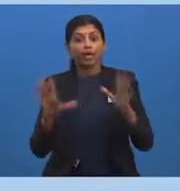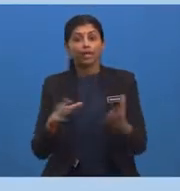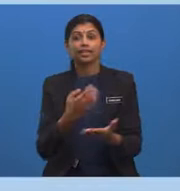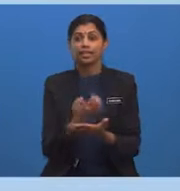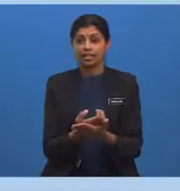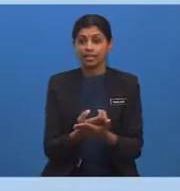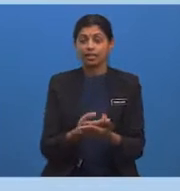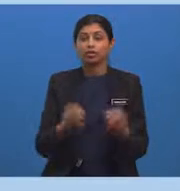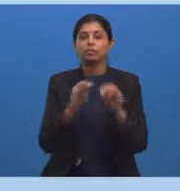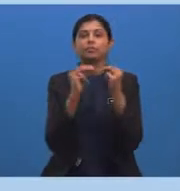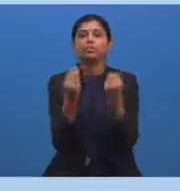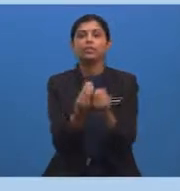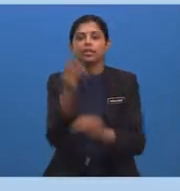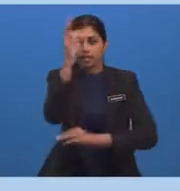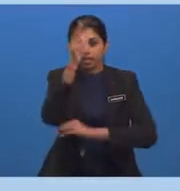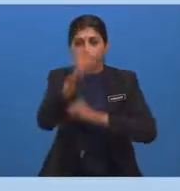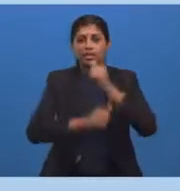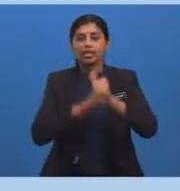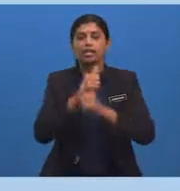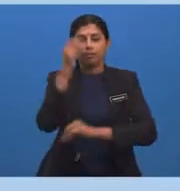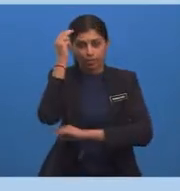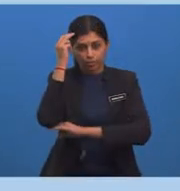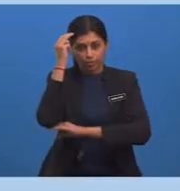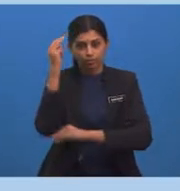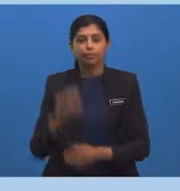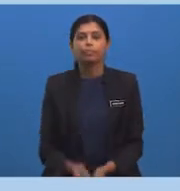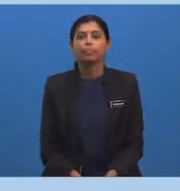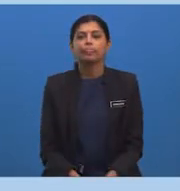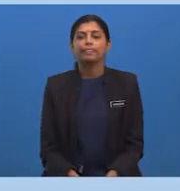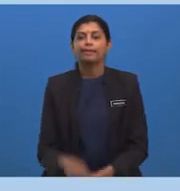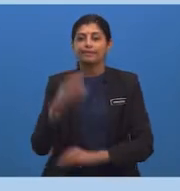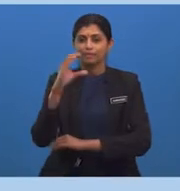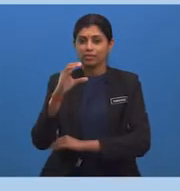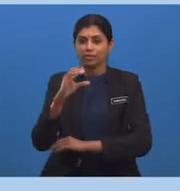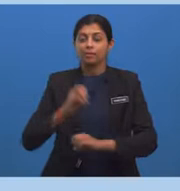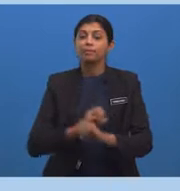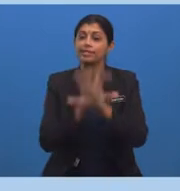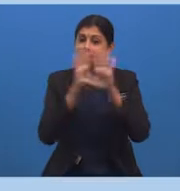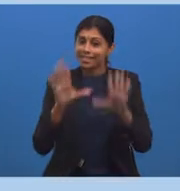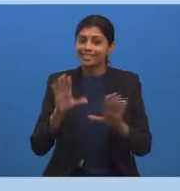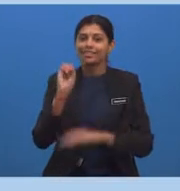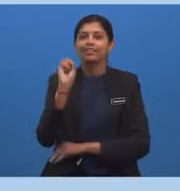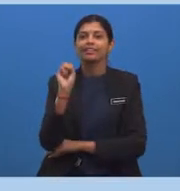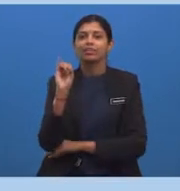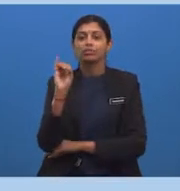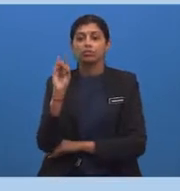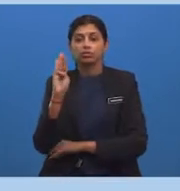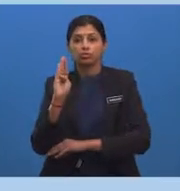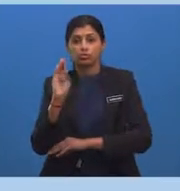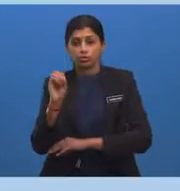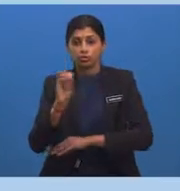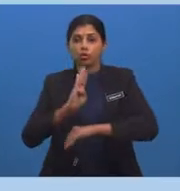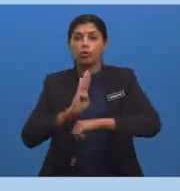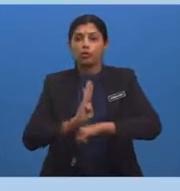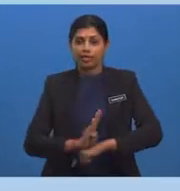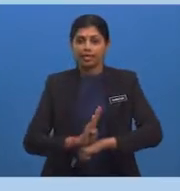kegiatan ekonomi masyarakat Kerajaan Alam Melayu. C. Menjelaskan sosiobudaya masyarakat Kerajaan Alam